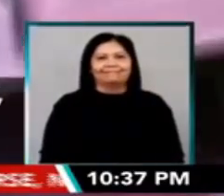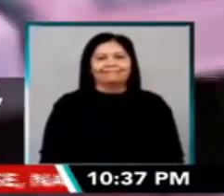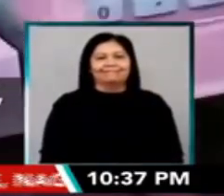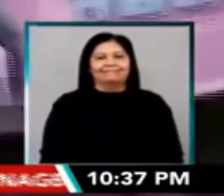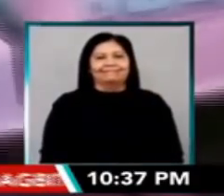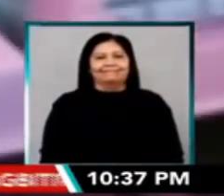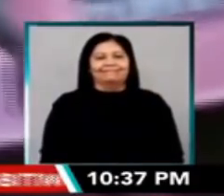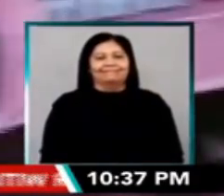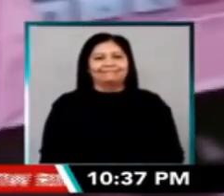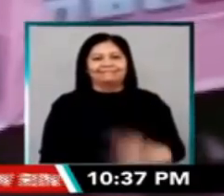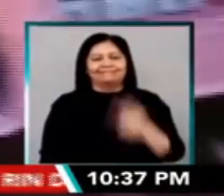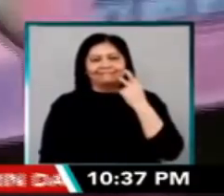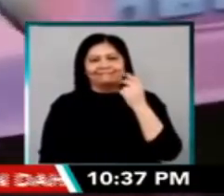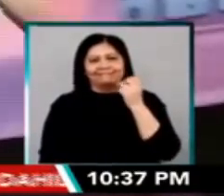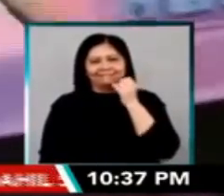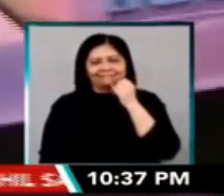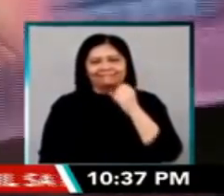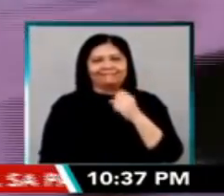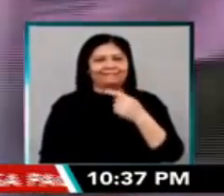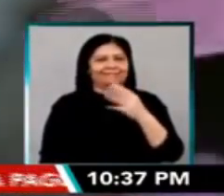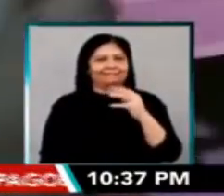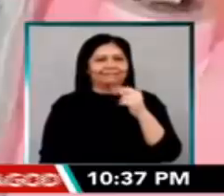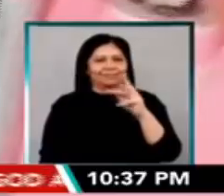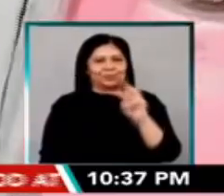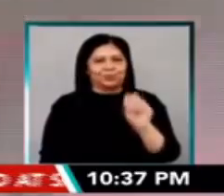Katrina Son, Jimmy News.